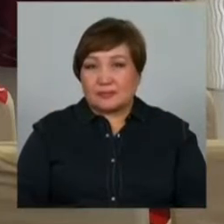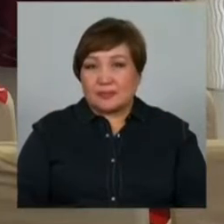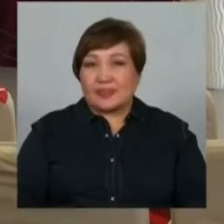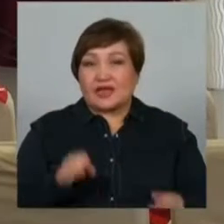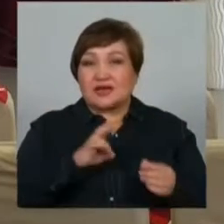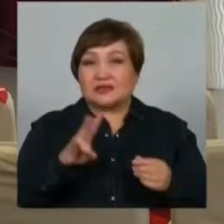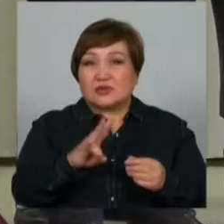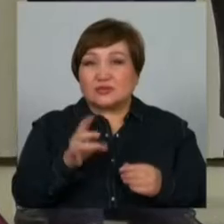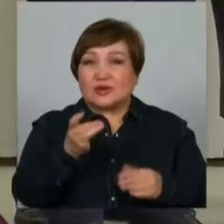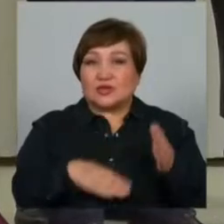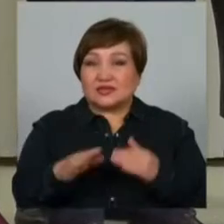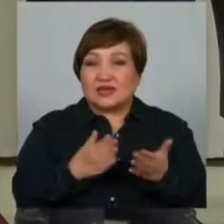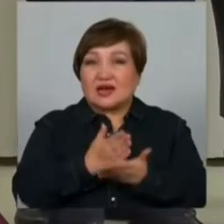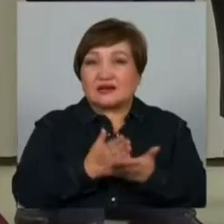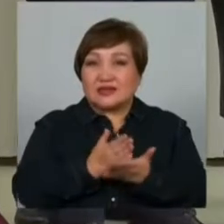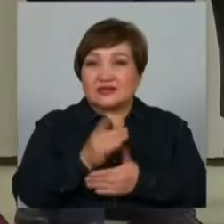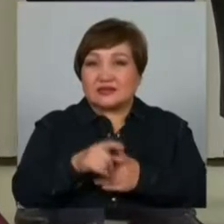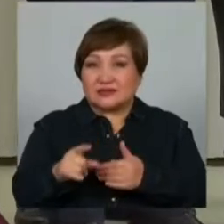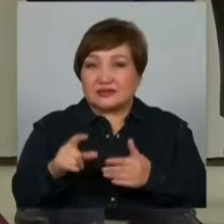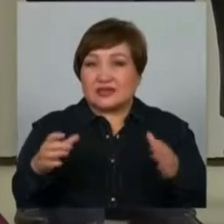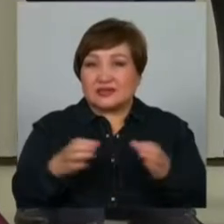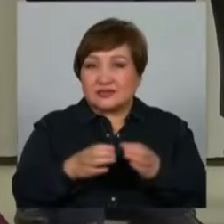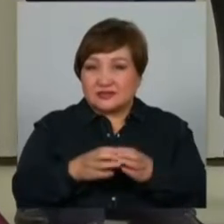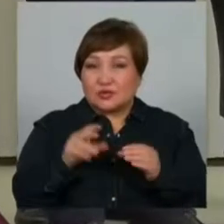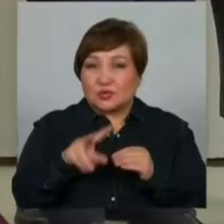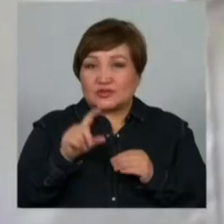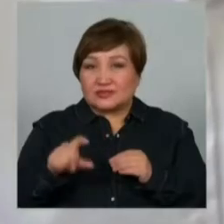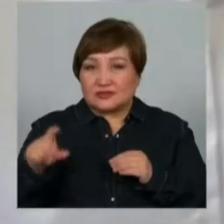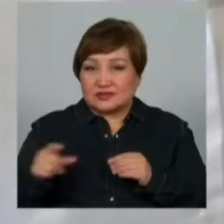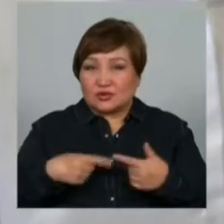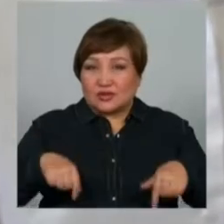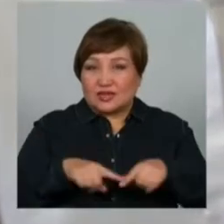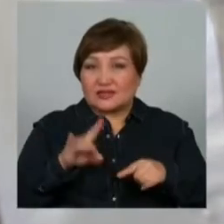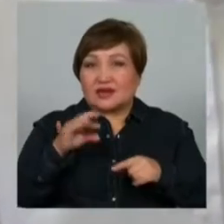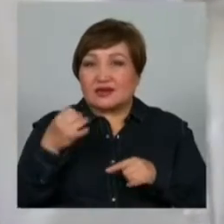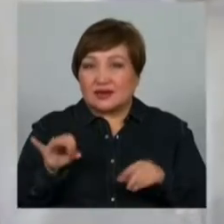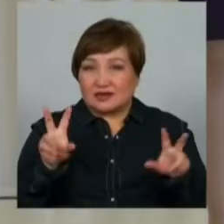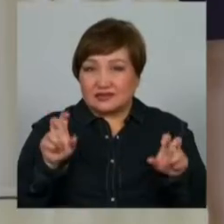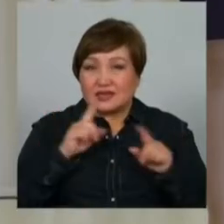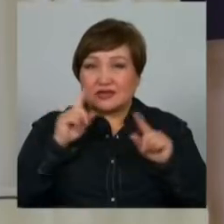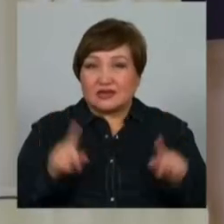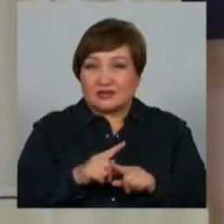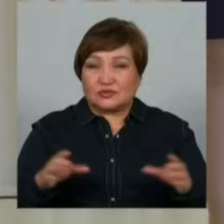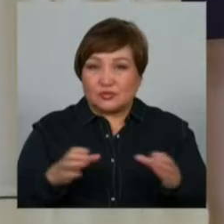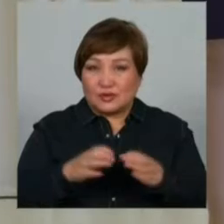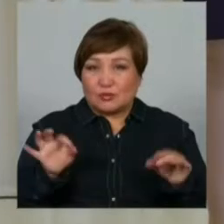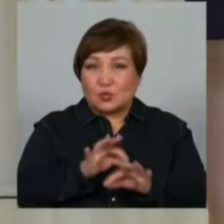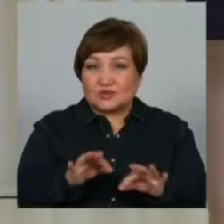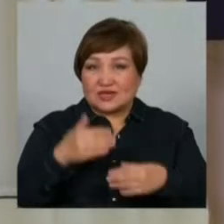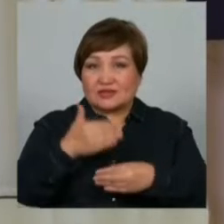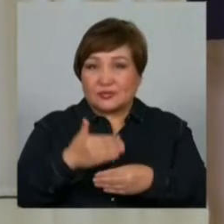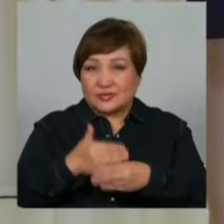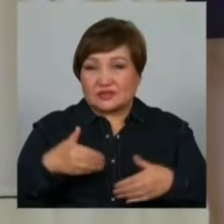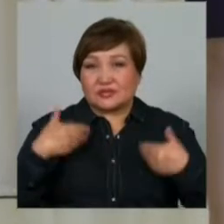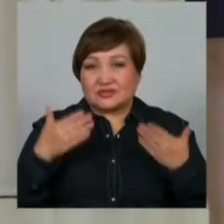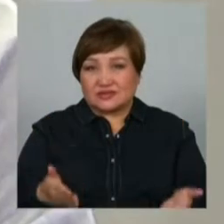Наурызбай ауданының ардагерлер кеңесі өкілдерінен құрылған Арай ән тобы көрермендерге музыкалық қойылым қойды. Ал ақынға арнаған